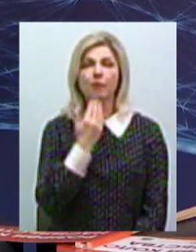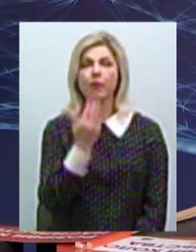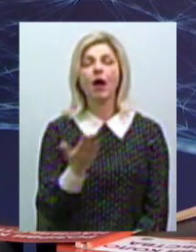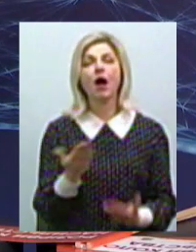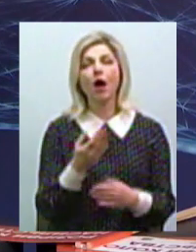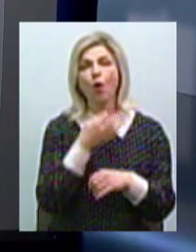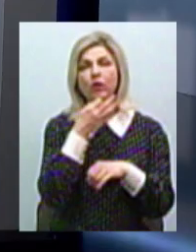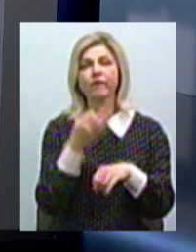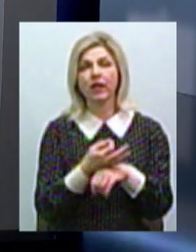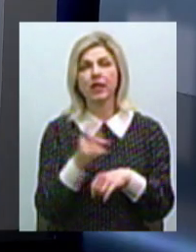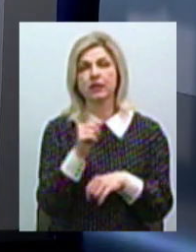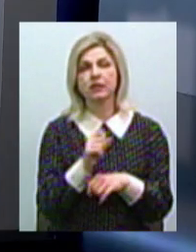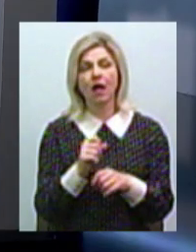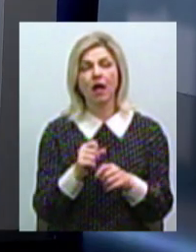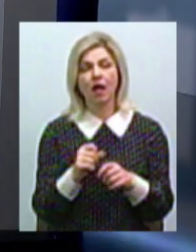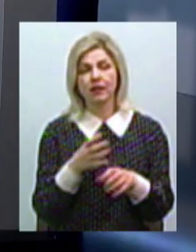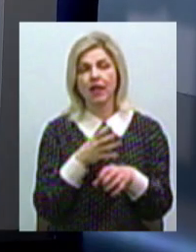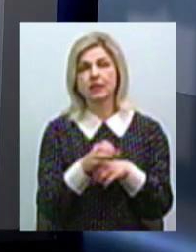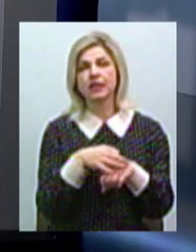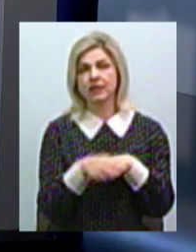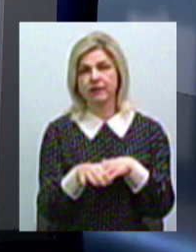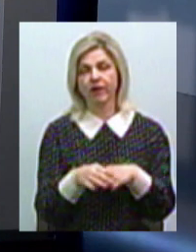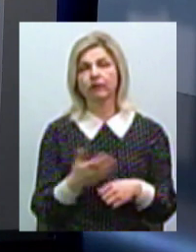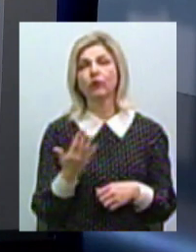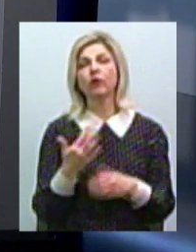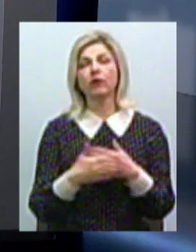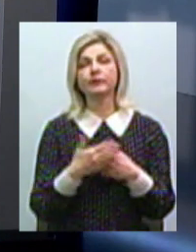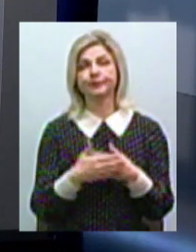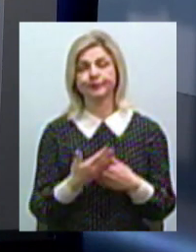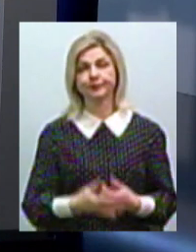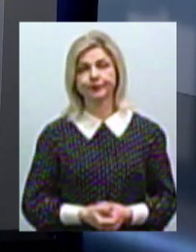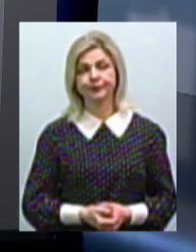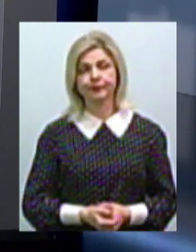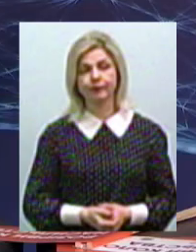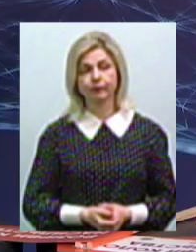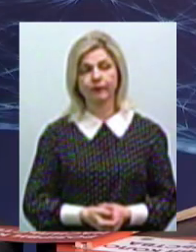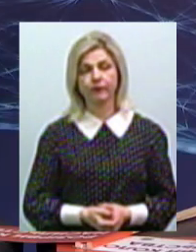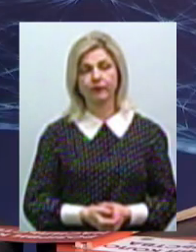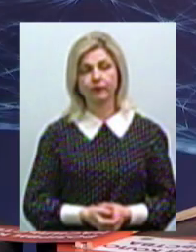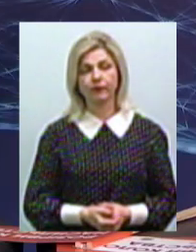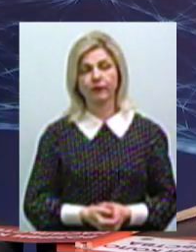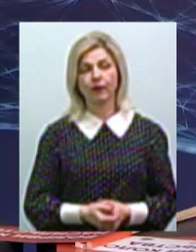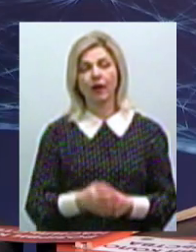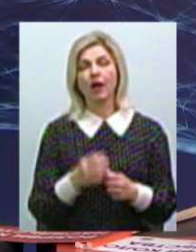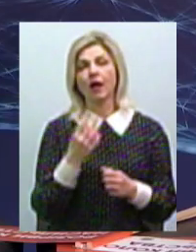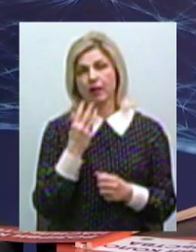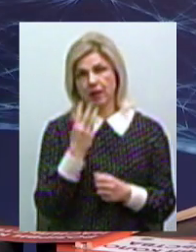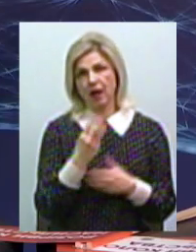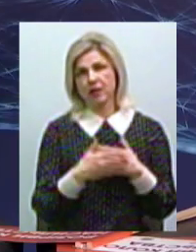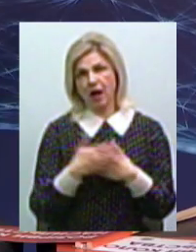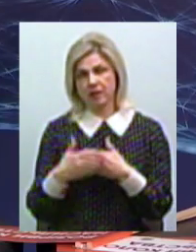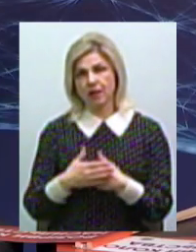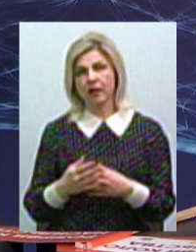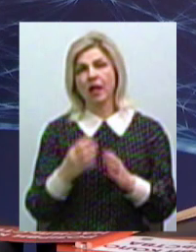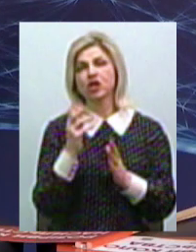відповідальність передбачена за скоєння насильства? За скоєння домашнього насильства у нас передбачена адміністративна, кримінальна та цивільна правова